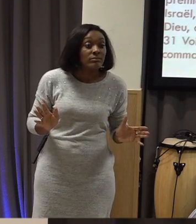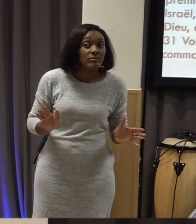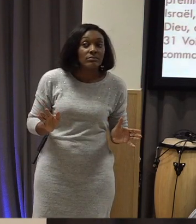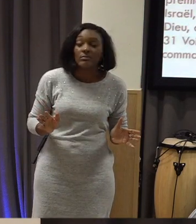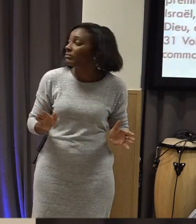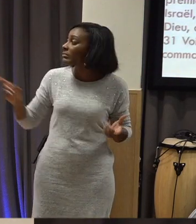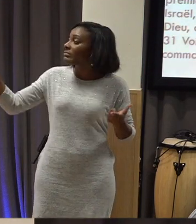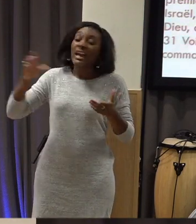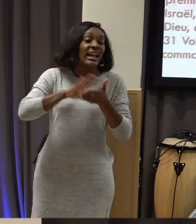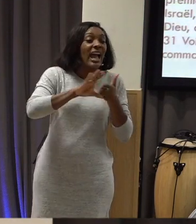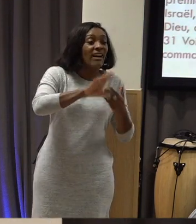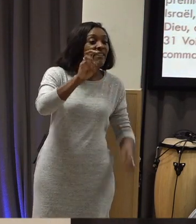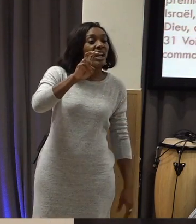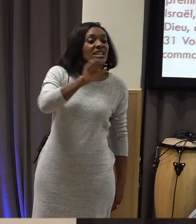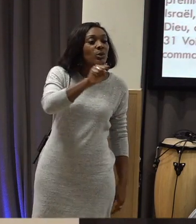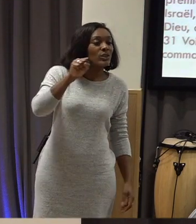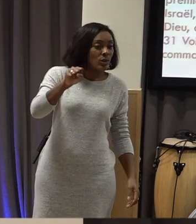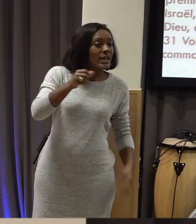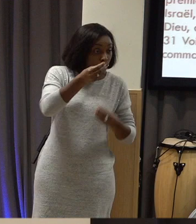C'est pas ça qui va te sauver.